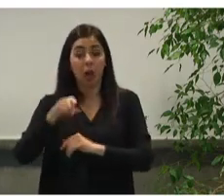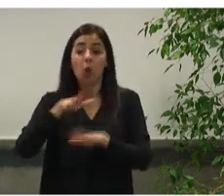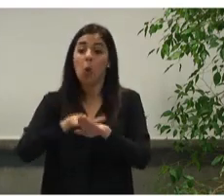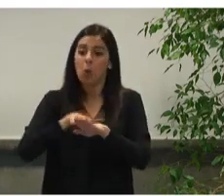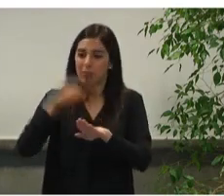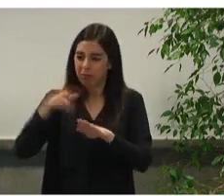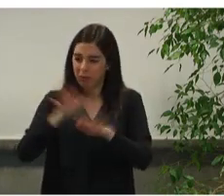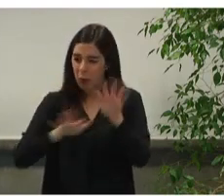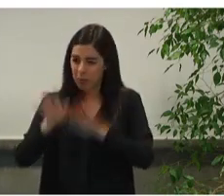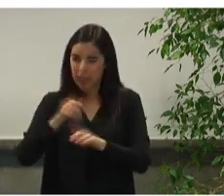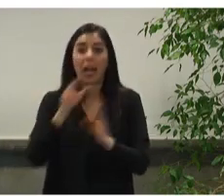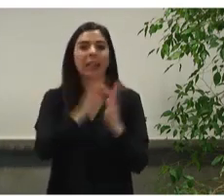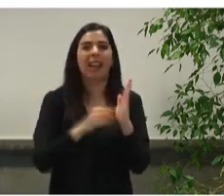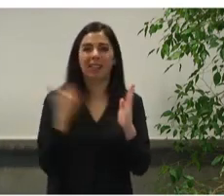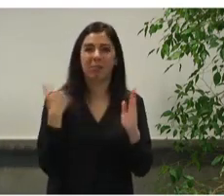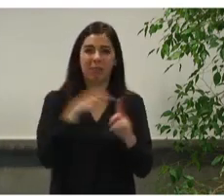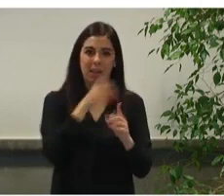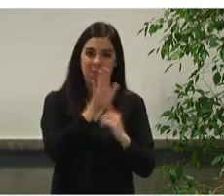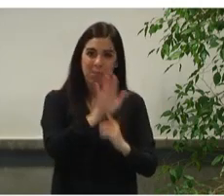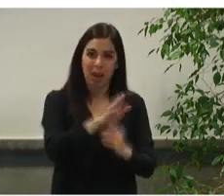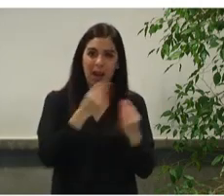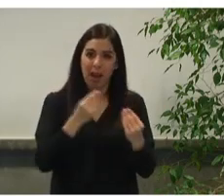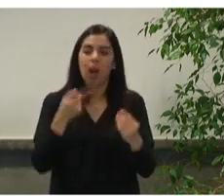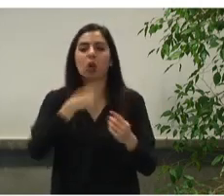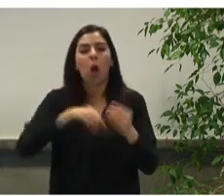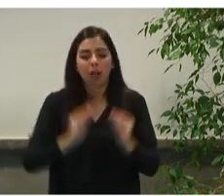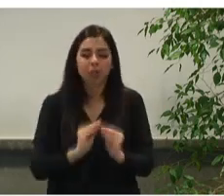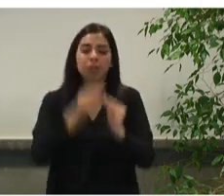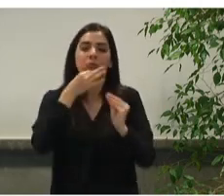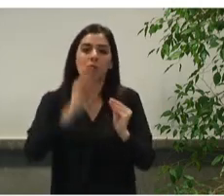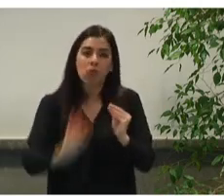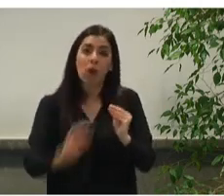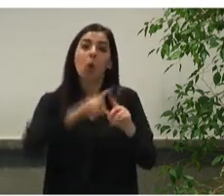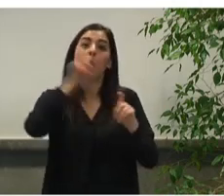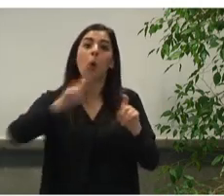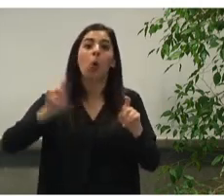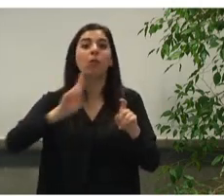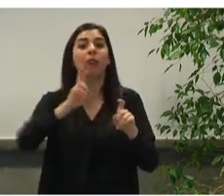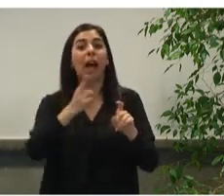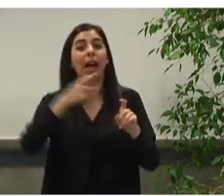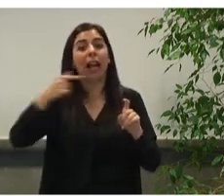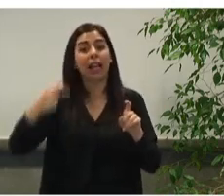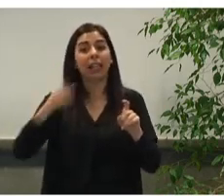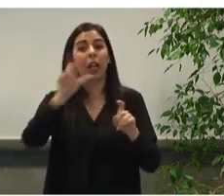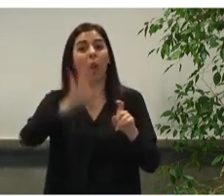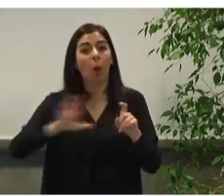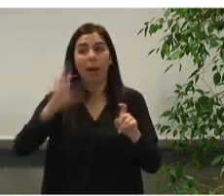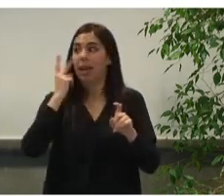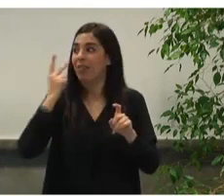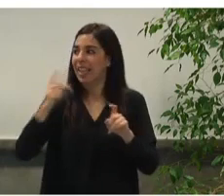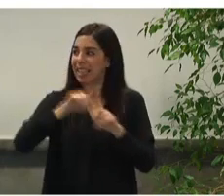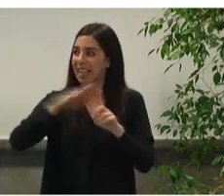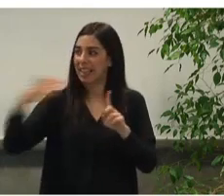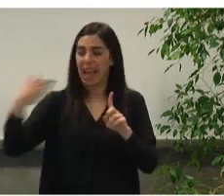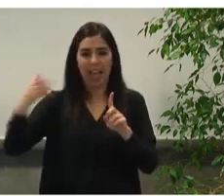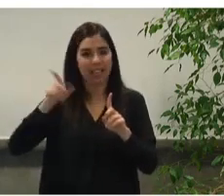che vi ho mostrato prima, abbiamo ricostruito la curva di RT per la Lombardia che vedete nel grafico di destra. Vedete